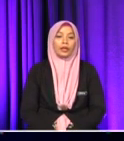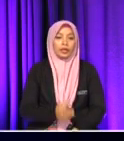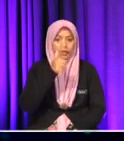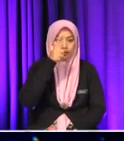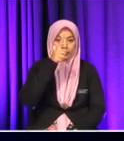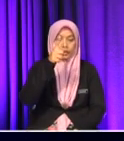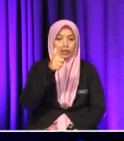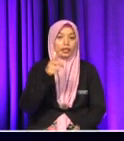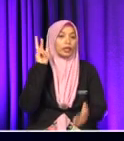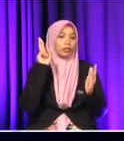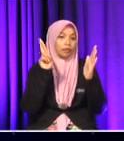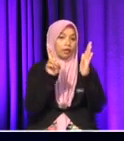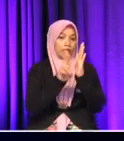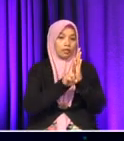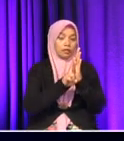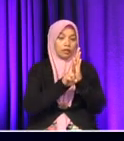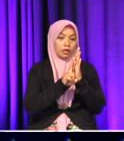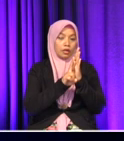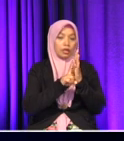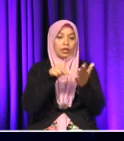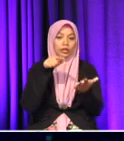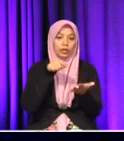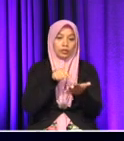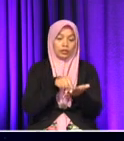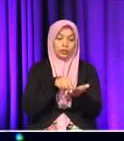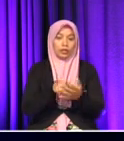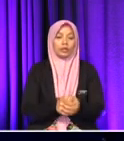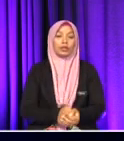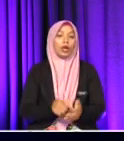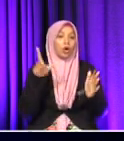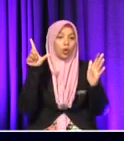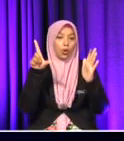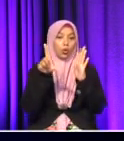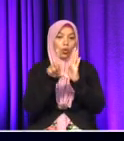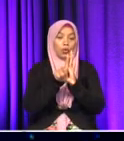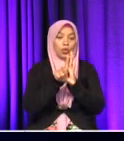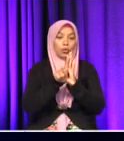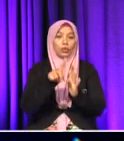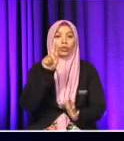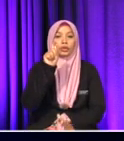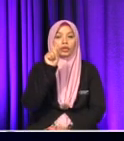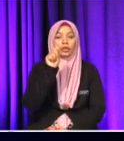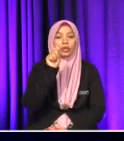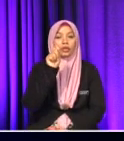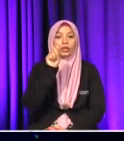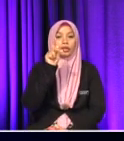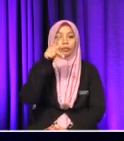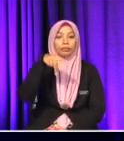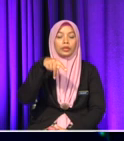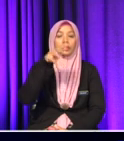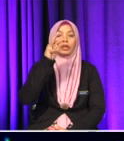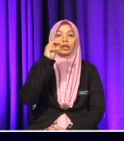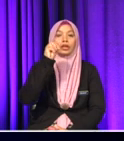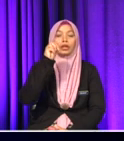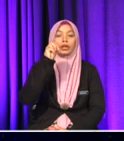raja yang saya berikan di sebelah tuh Oke Logo PNB permodalan itu